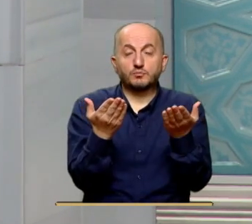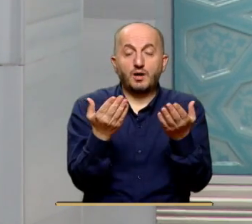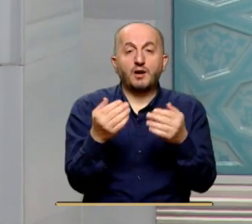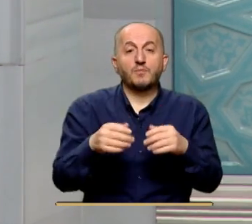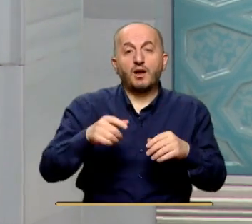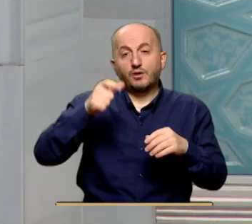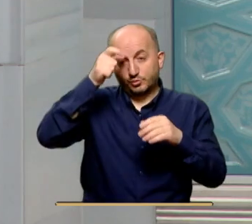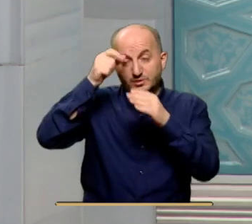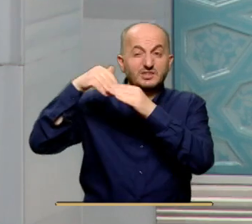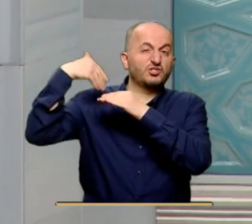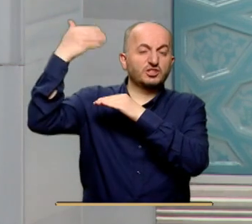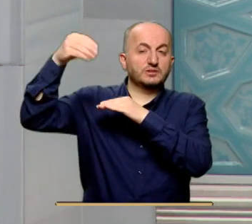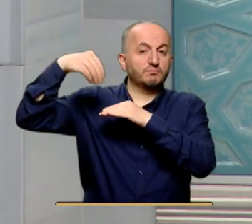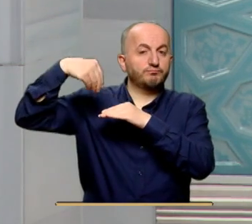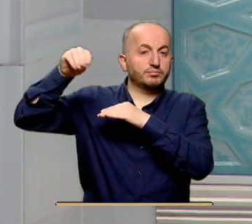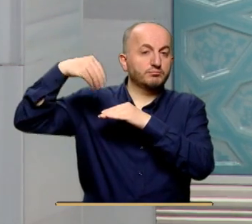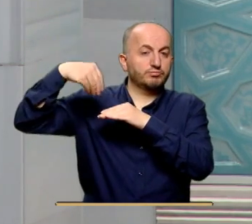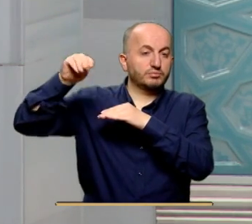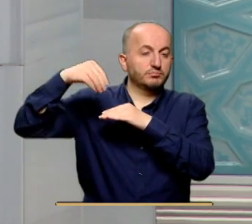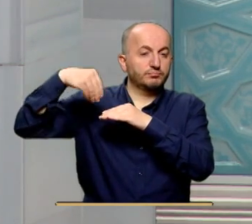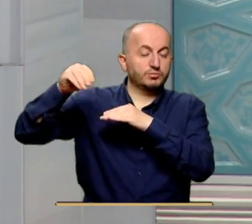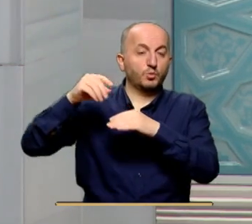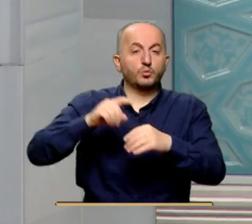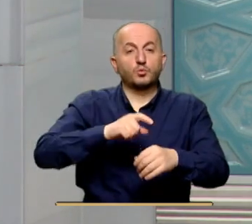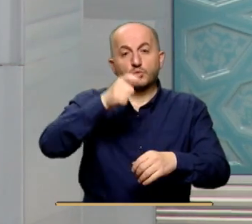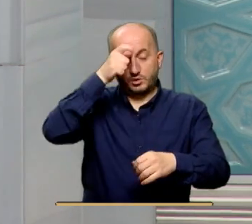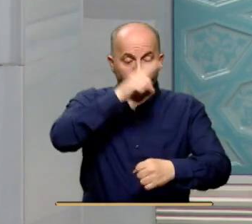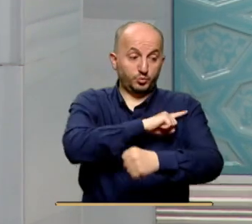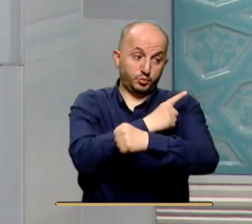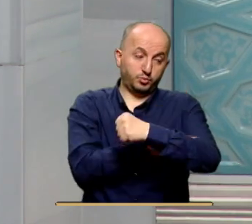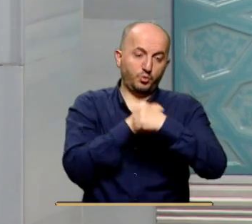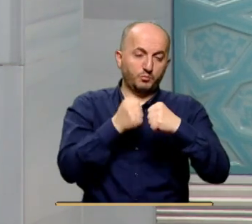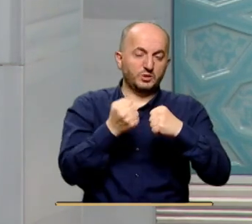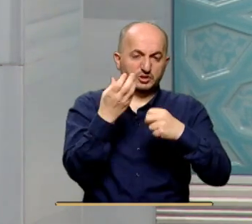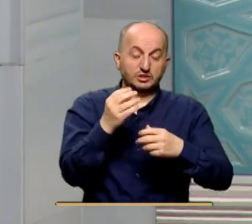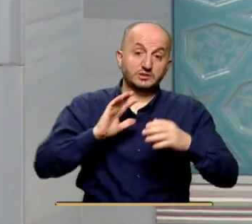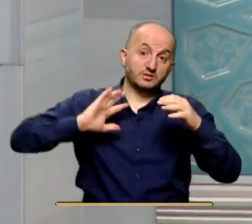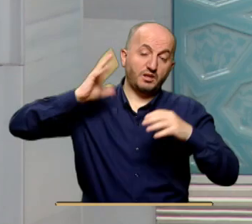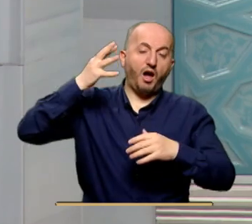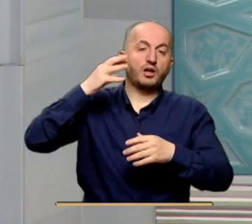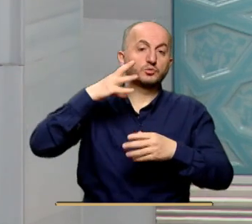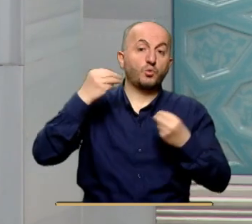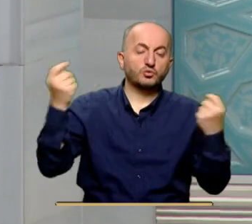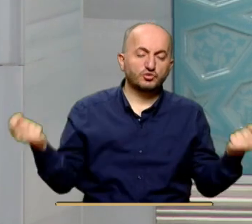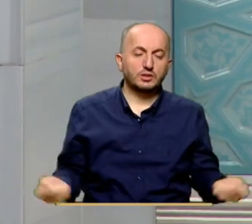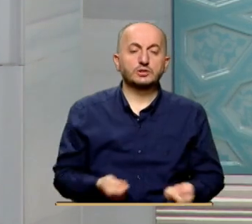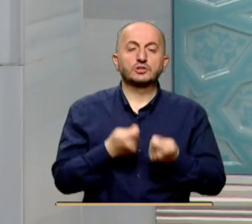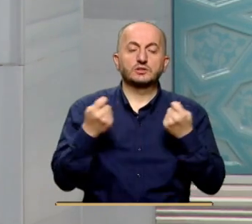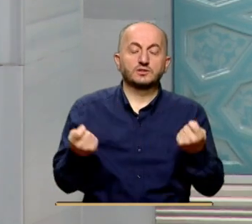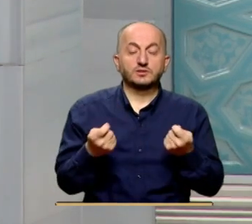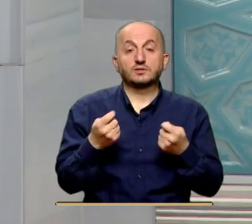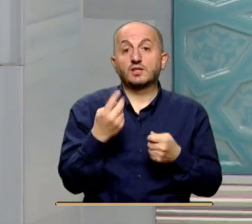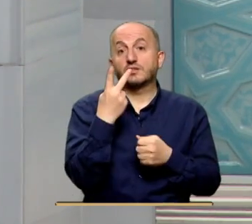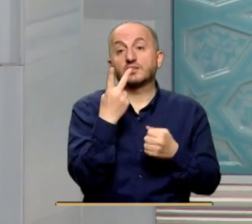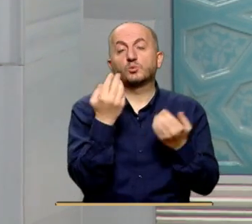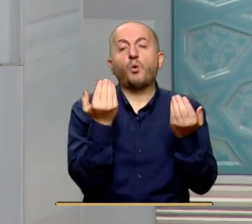ihracat yapan, ülkenin güçlenmesi için daha çok çalışan kardeşlerime özel iki defa dua